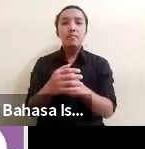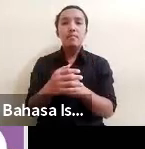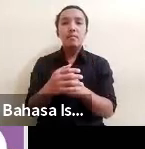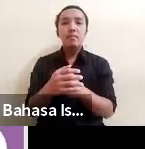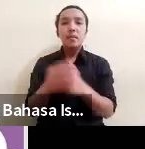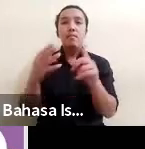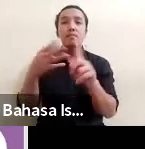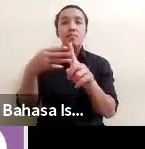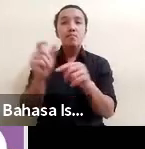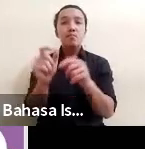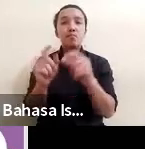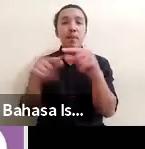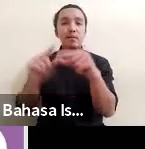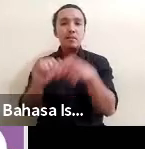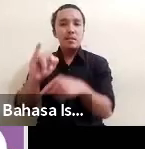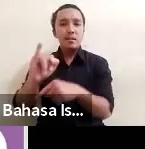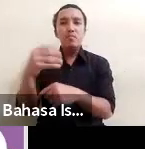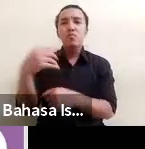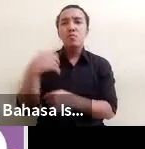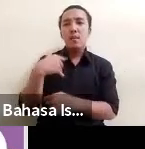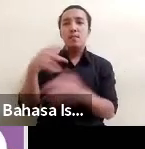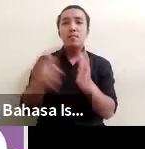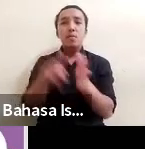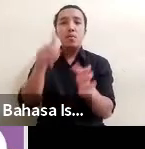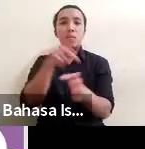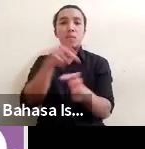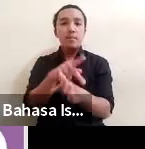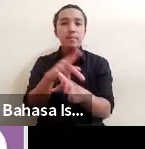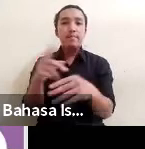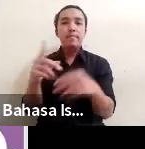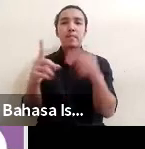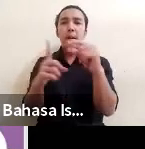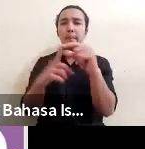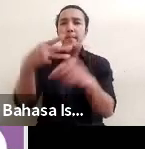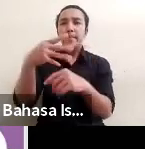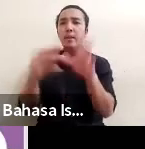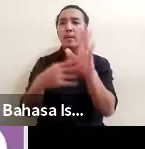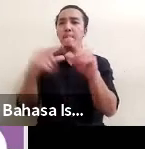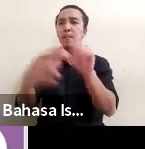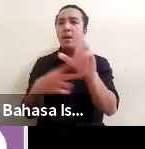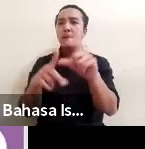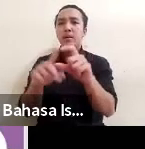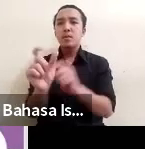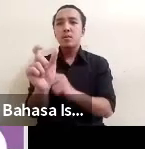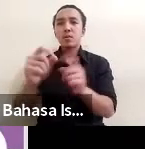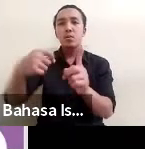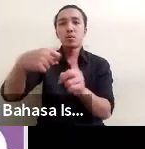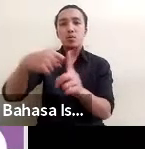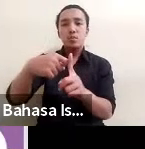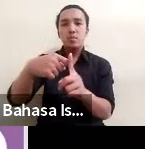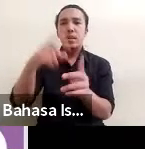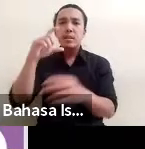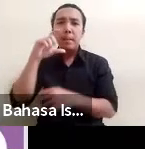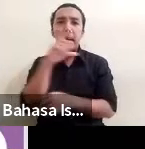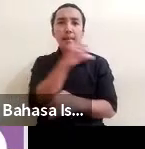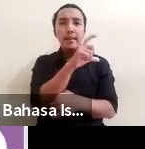pelayanan, pelanduk cepat pelayanan di tempat, cetak di tempat. Jadi pelayanan penduduk cetak